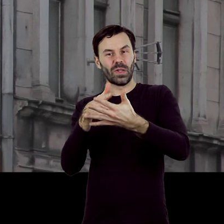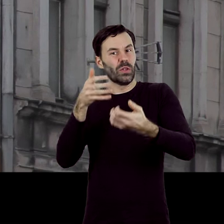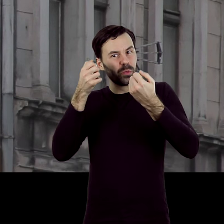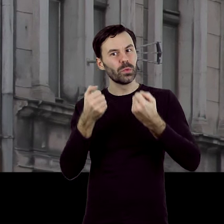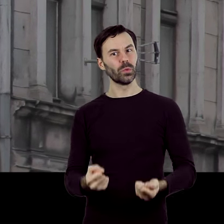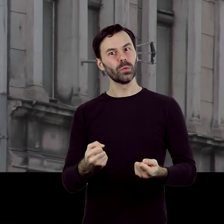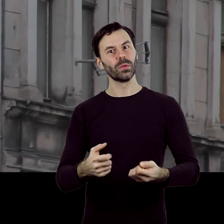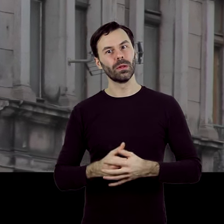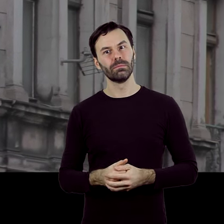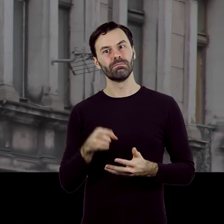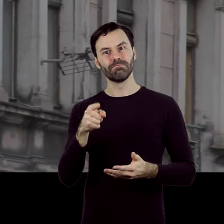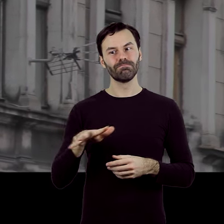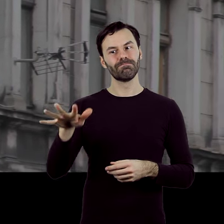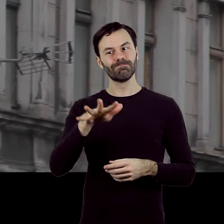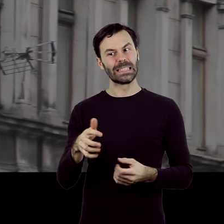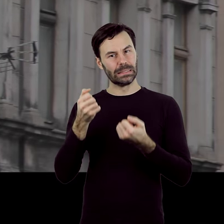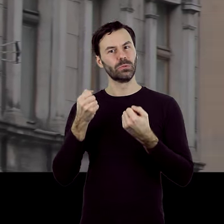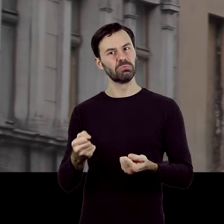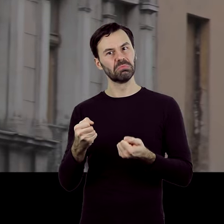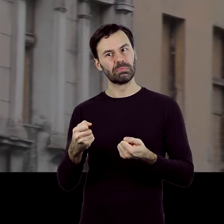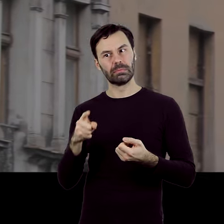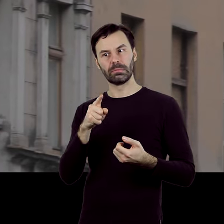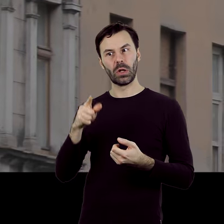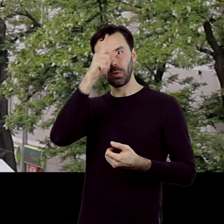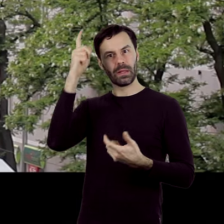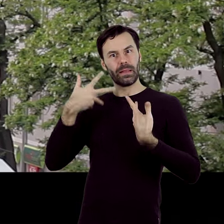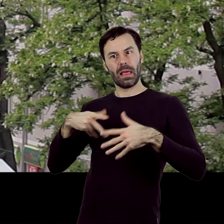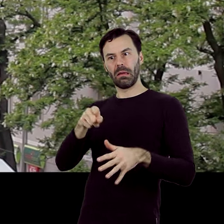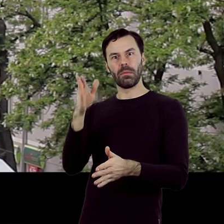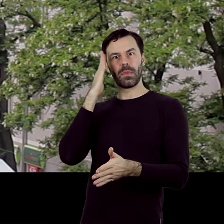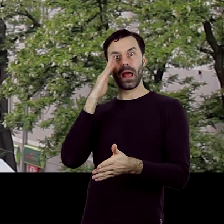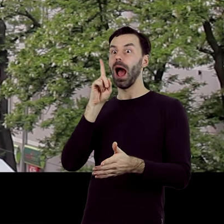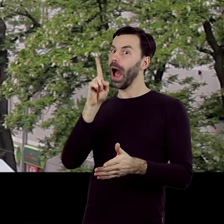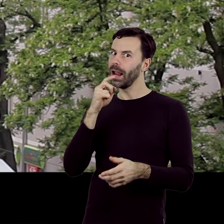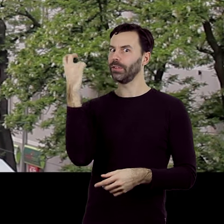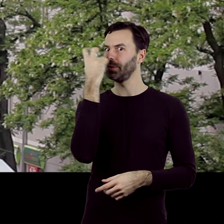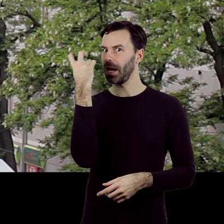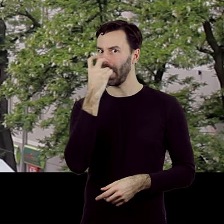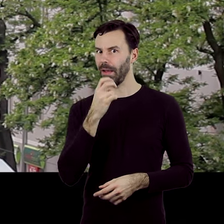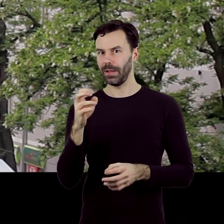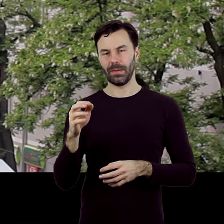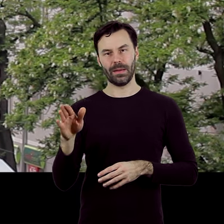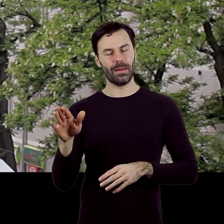swych aspektach trudna i odpychająca, ale pod wieloma względami fascynująca.